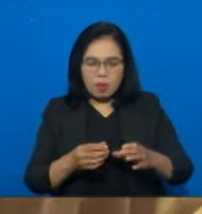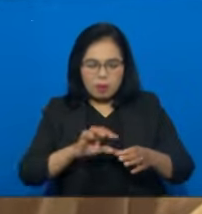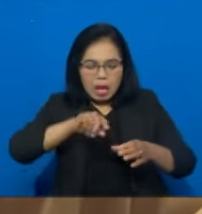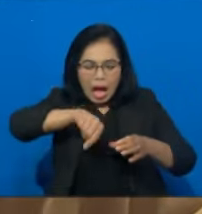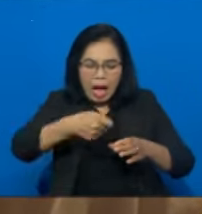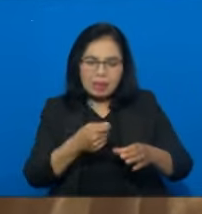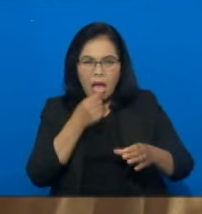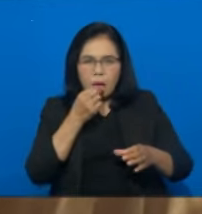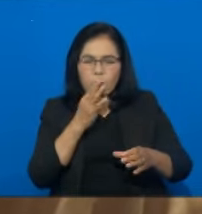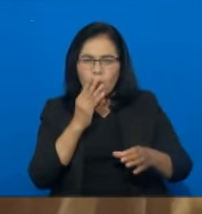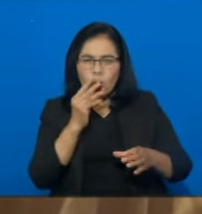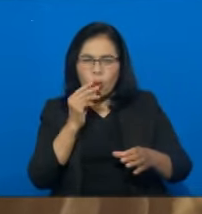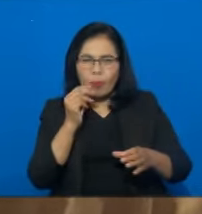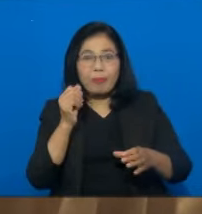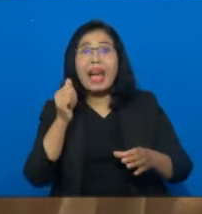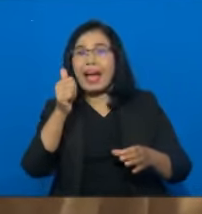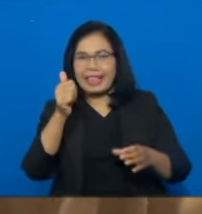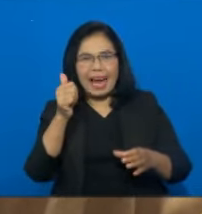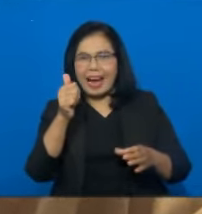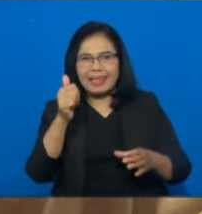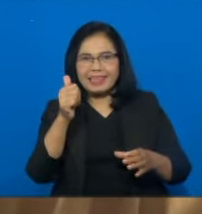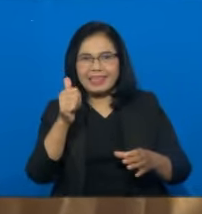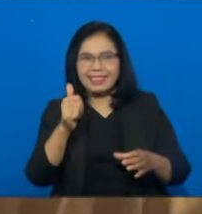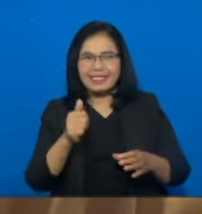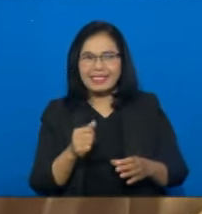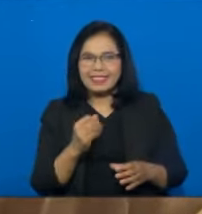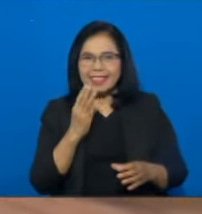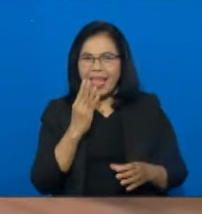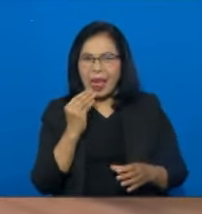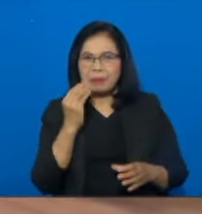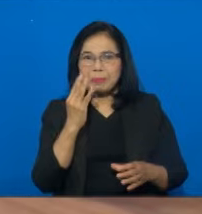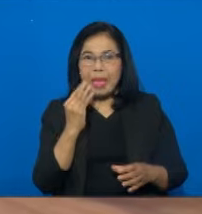kayak lumer banget. Jadi enak sih gitu buat saya.